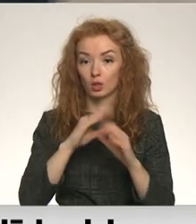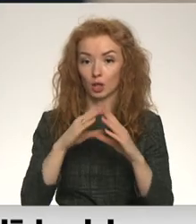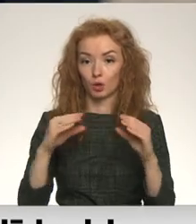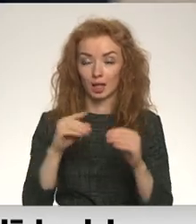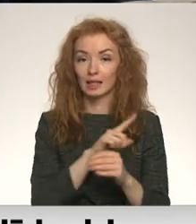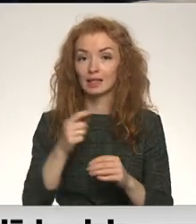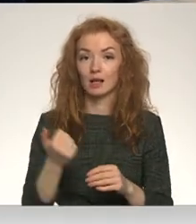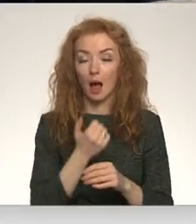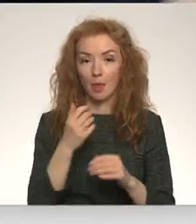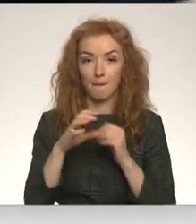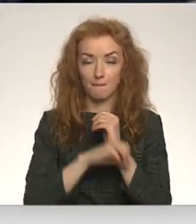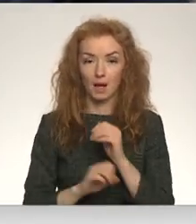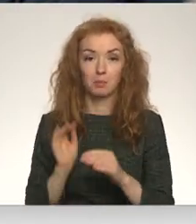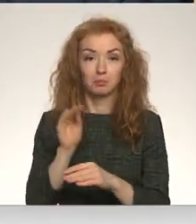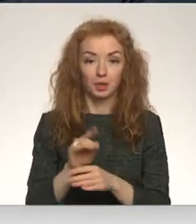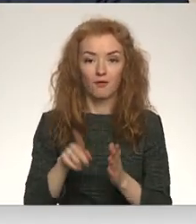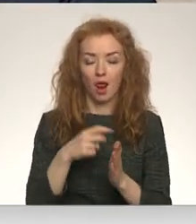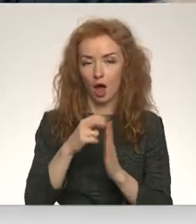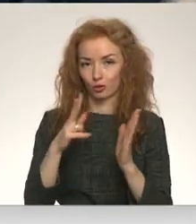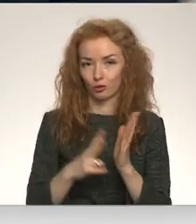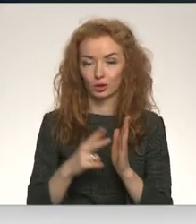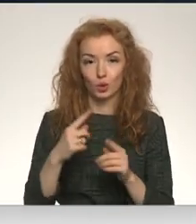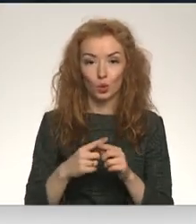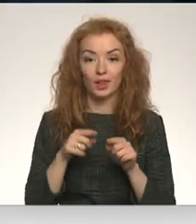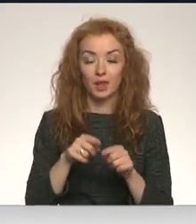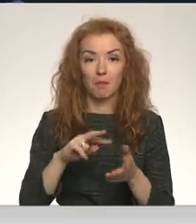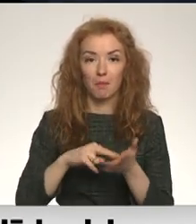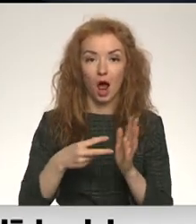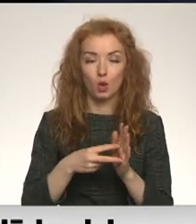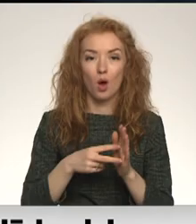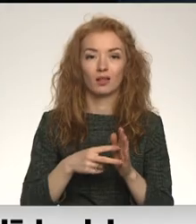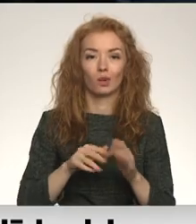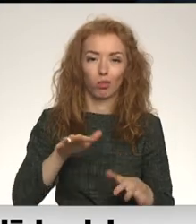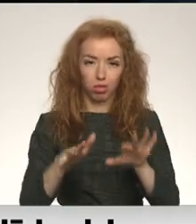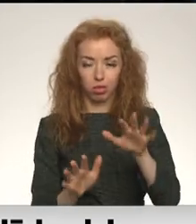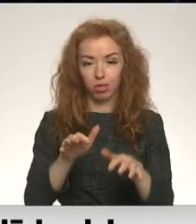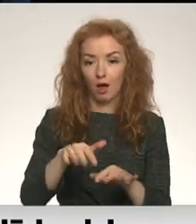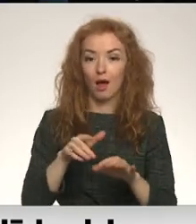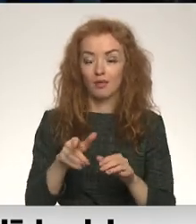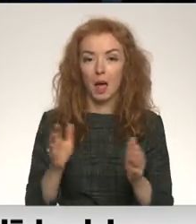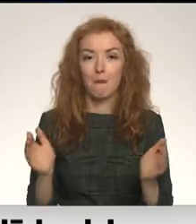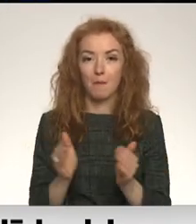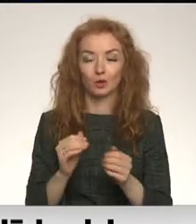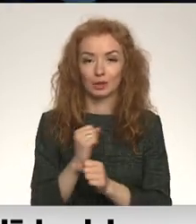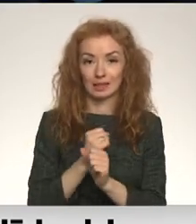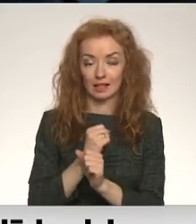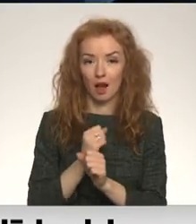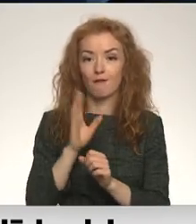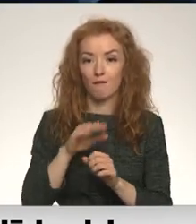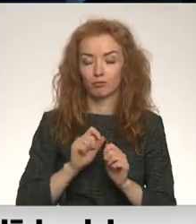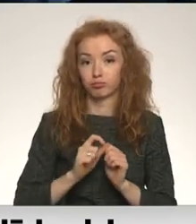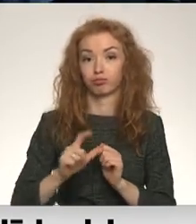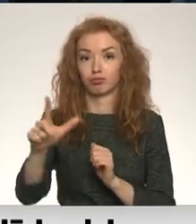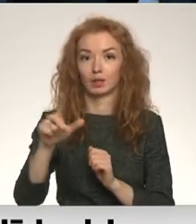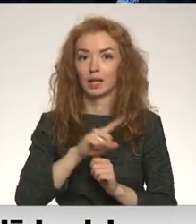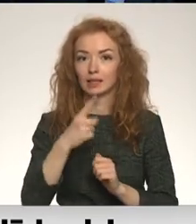līdz gada beigām papildinās vēl 18. Un, lai gan tie paredzēti bezceļiem, tie ar 1-litrīgu benzīnu dzinēju spēja attīstīt ātrumu līdz